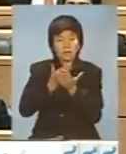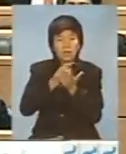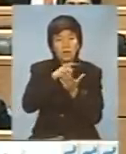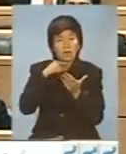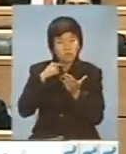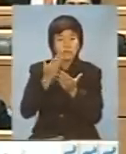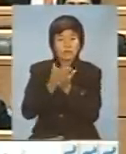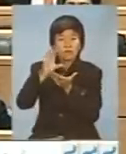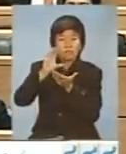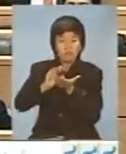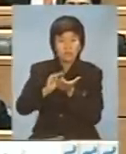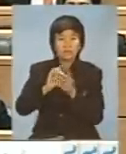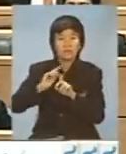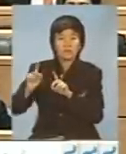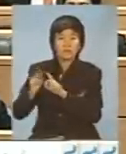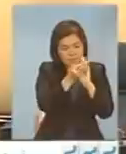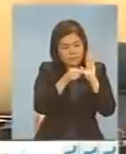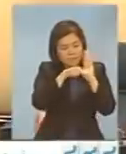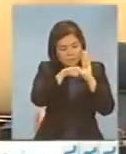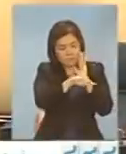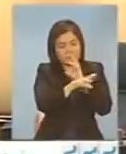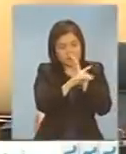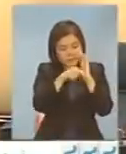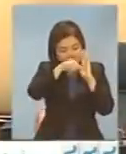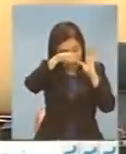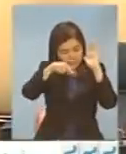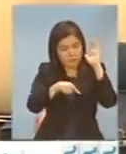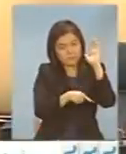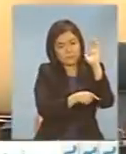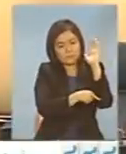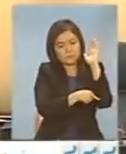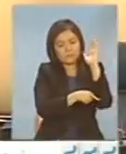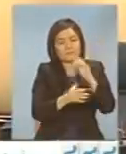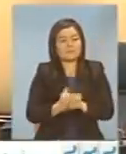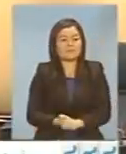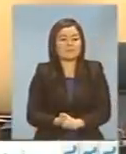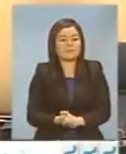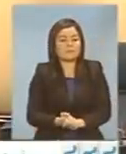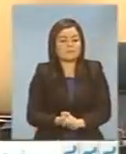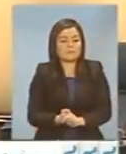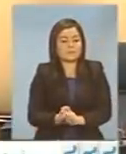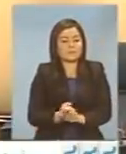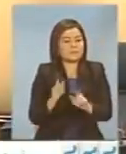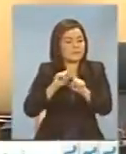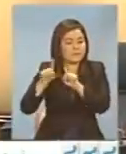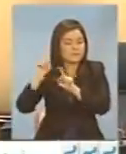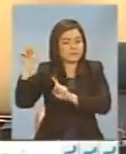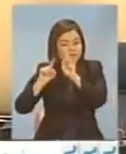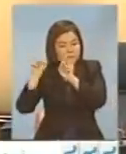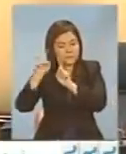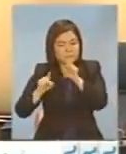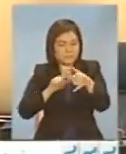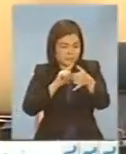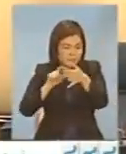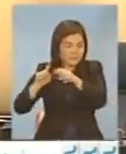างการเงินของภาครัฐขอบพระคุณครับ พิซาเพราะว่าเวลาการคำนวณ IRR EIR ทั้งหลายเนี่ยต้นทางปลาย